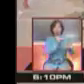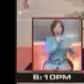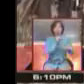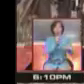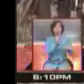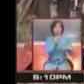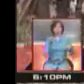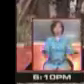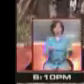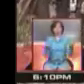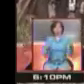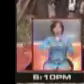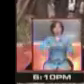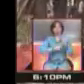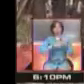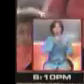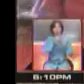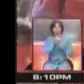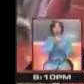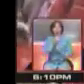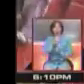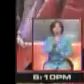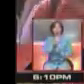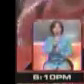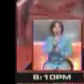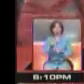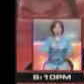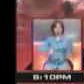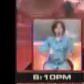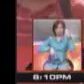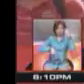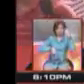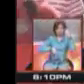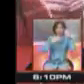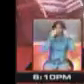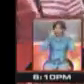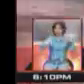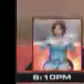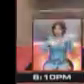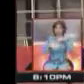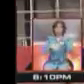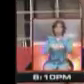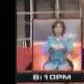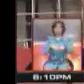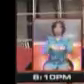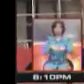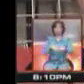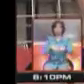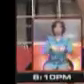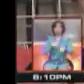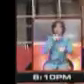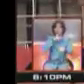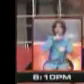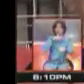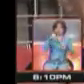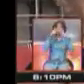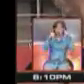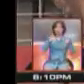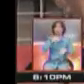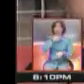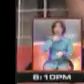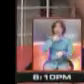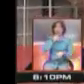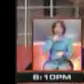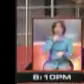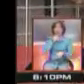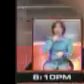bansa na magsisimula sa May 2. Dito lang maiwas ang isipin ng ilan na papogi lang ito. Mamamatay din lang naman yan eh.